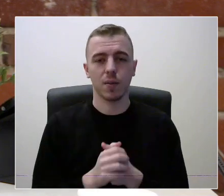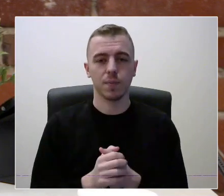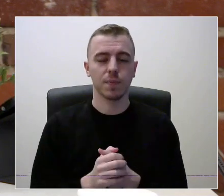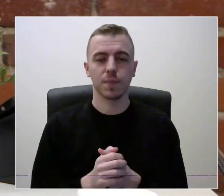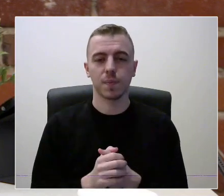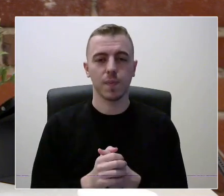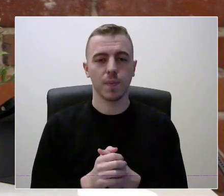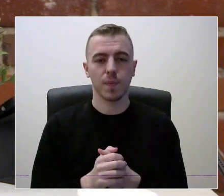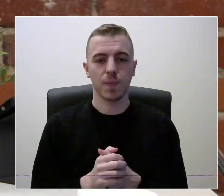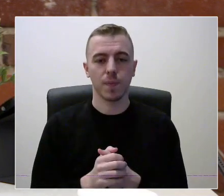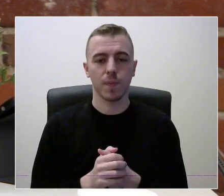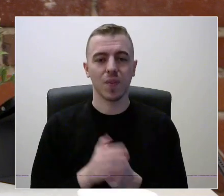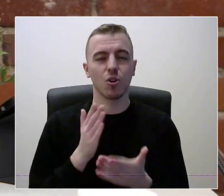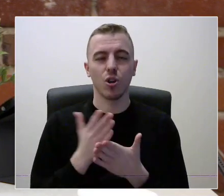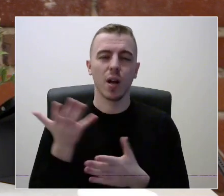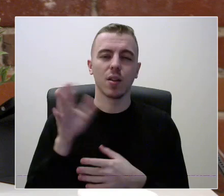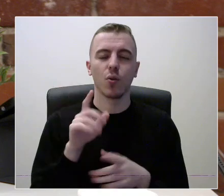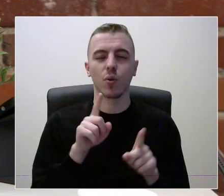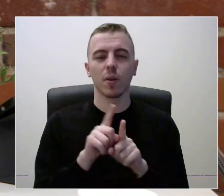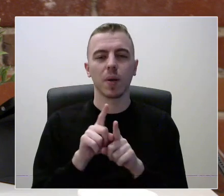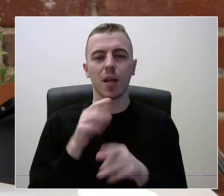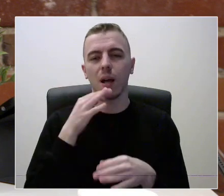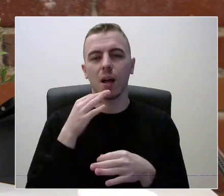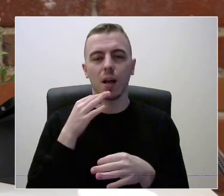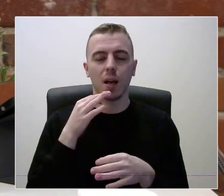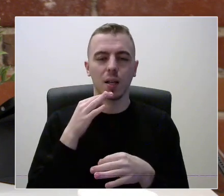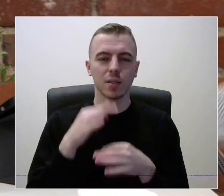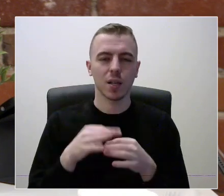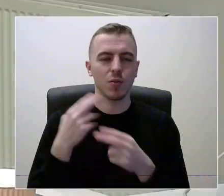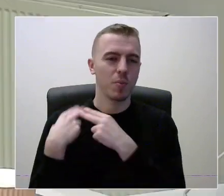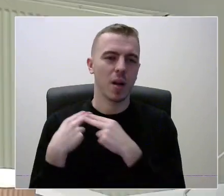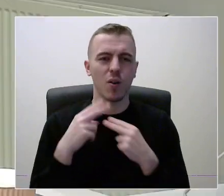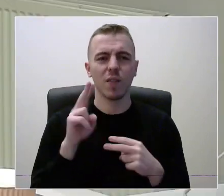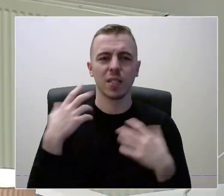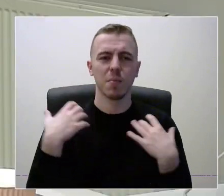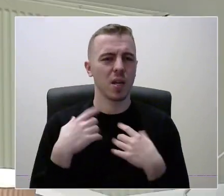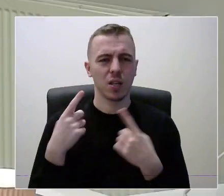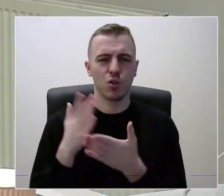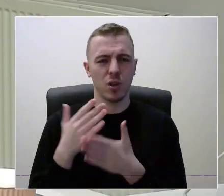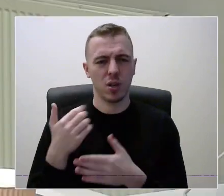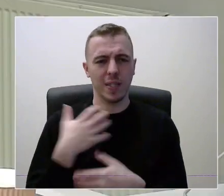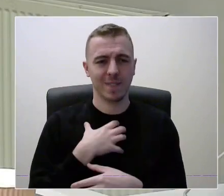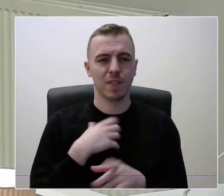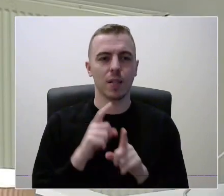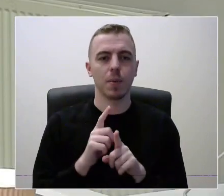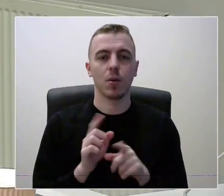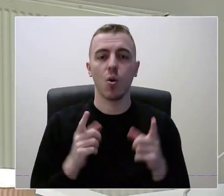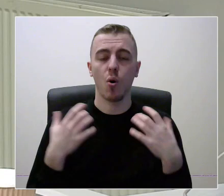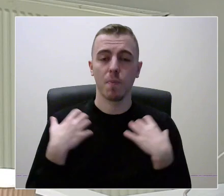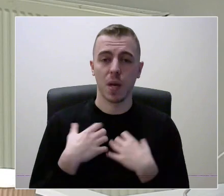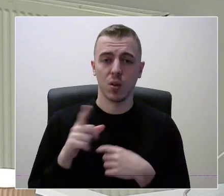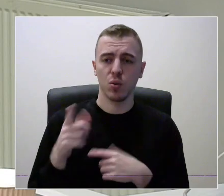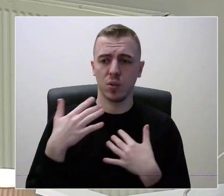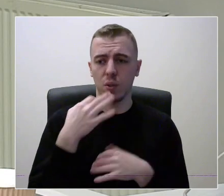daugiau atsakingų pareigų, ne tik vicemero. Trumpai? Meras, jūs jau, merė, jau minėjote